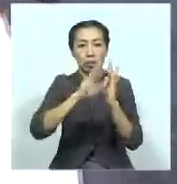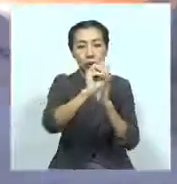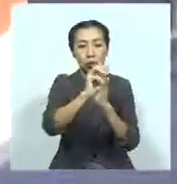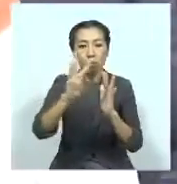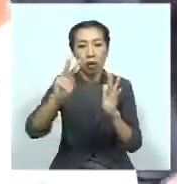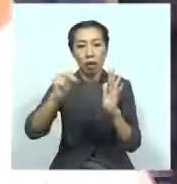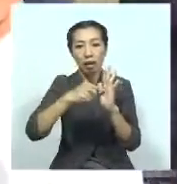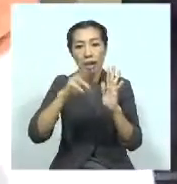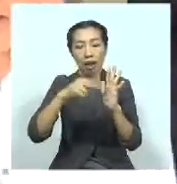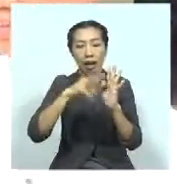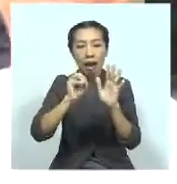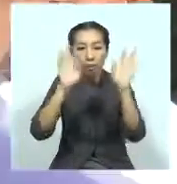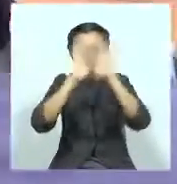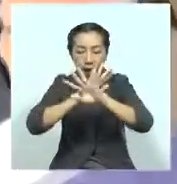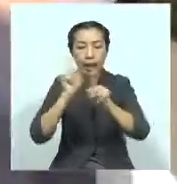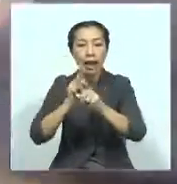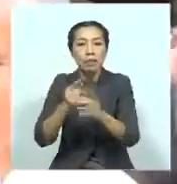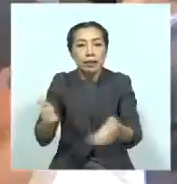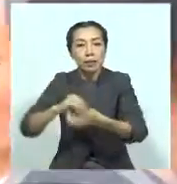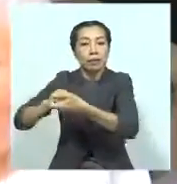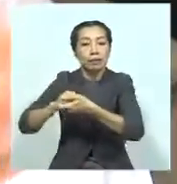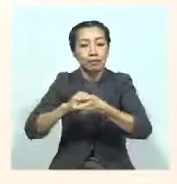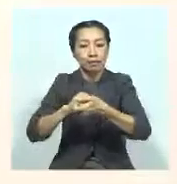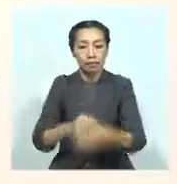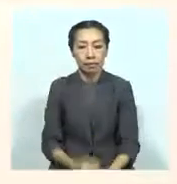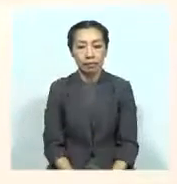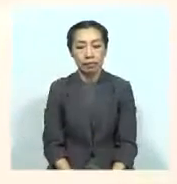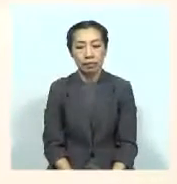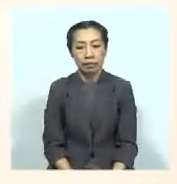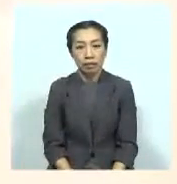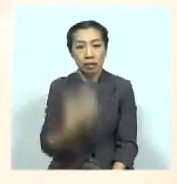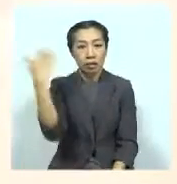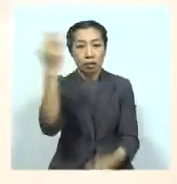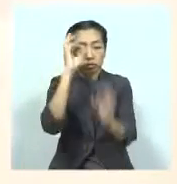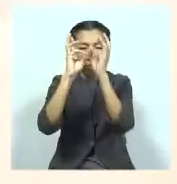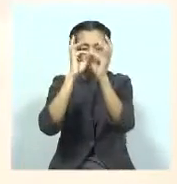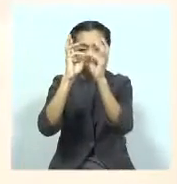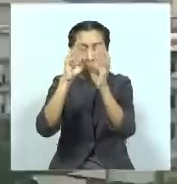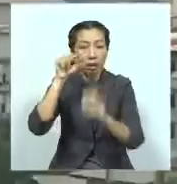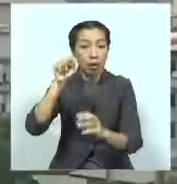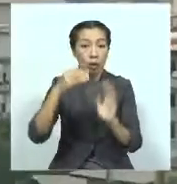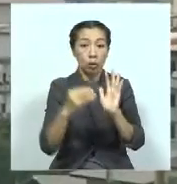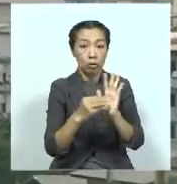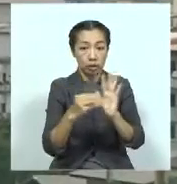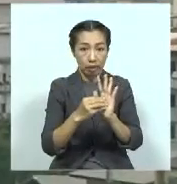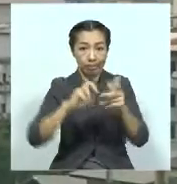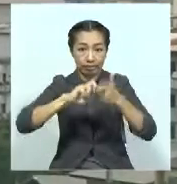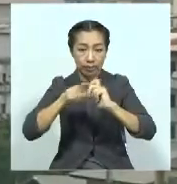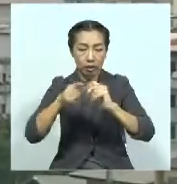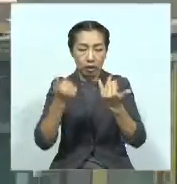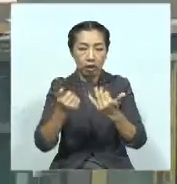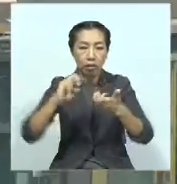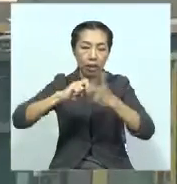สร้างความสัมพันธ์อันดีระหว่างกันค่ะส่วนปัญหาฝุ่นละอองนะคะในพื้นที่กรุงเทพมหานครสถาน